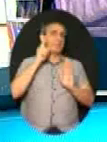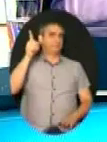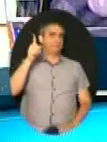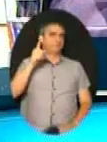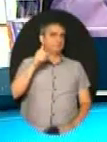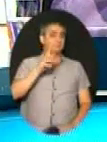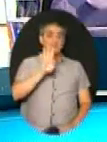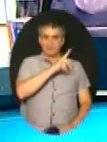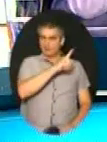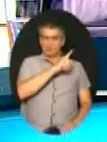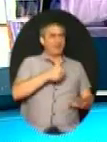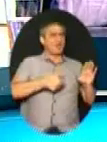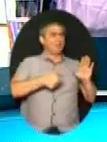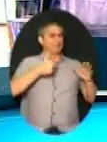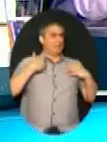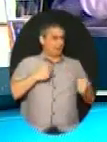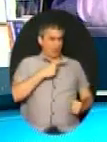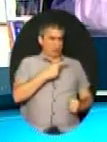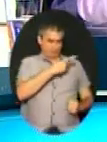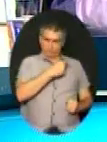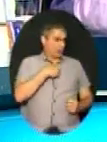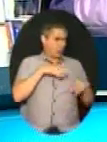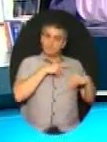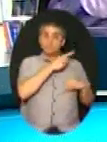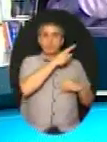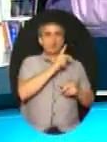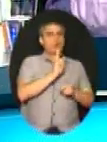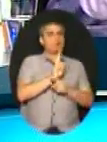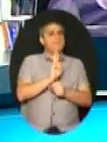ושר הביטחון, שאני חלוק עליו בדעותיו הפוליטיות, עומד בשער